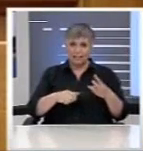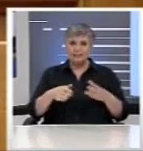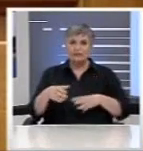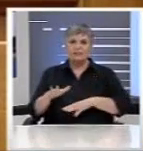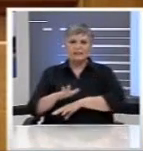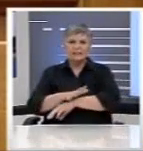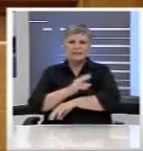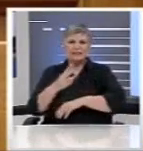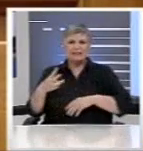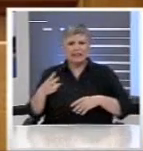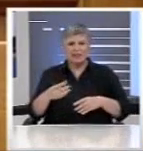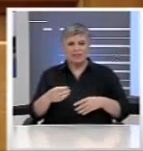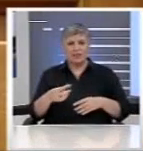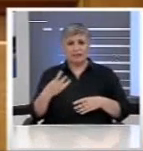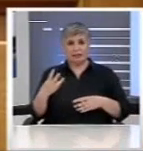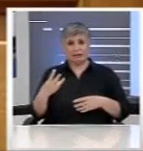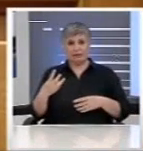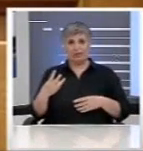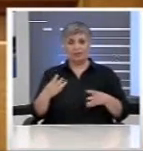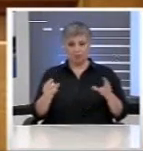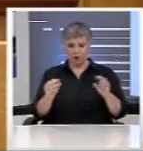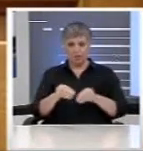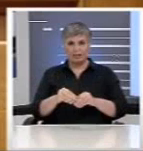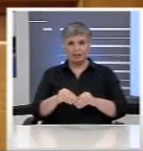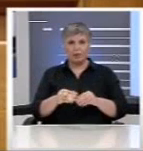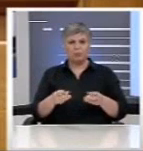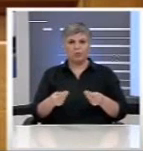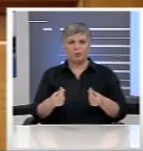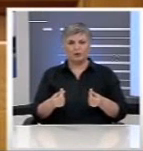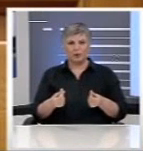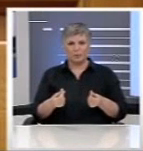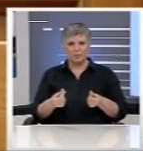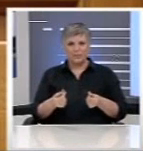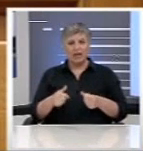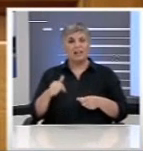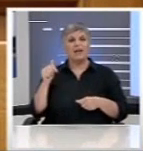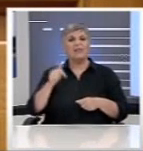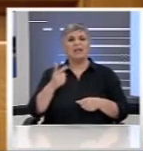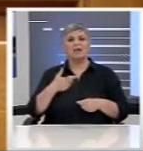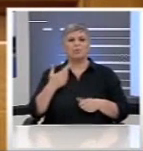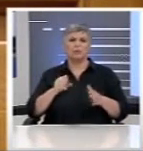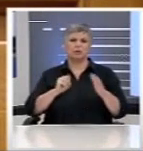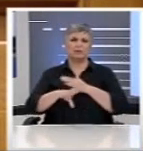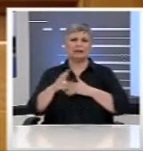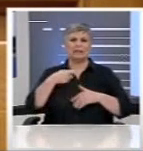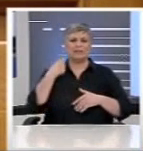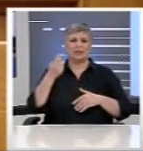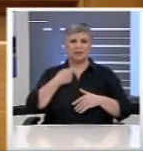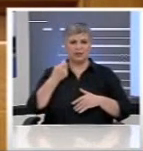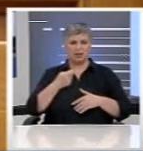Είναι δυνατόν να μας λέτε ότι στήχησε η διαπραγμάτευση 100 δισεκατομμύρια ευρώ?